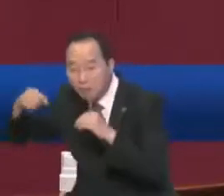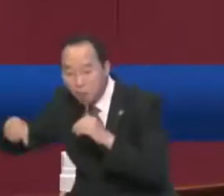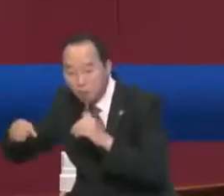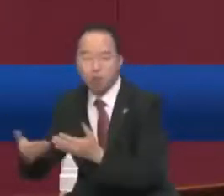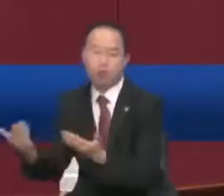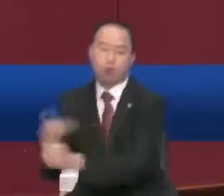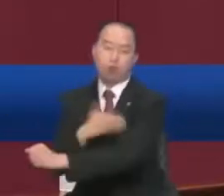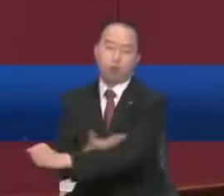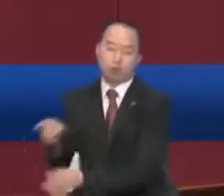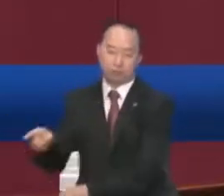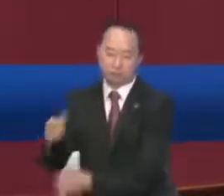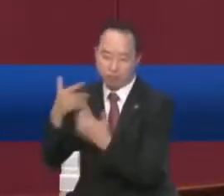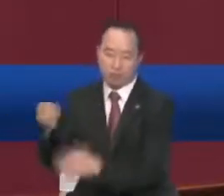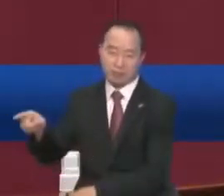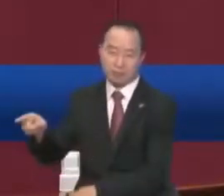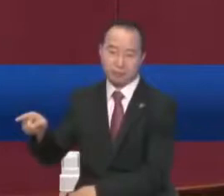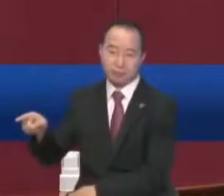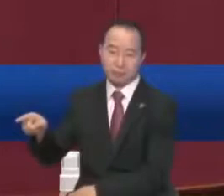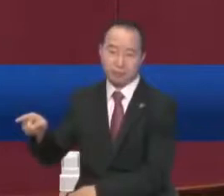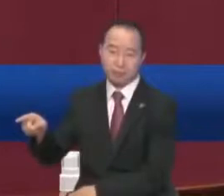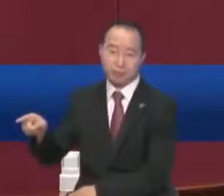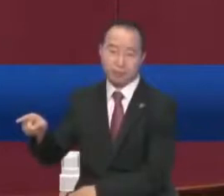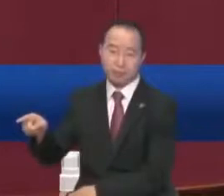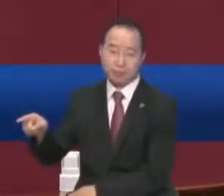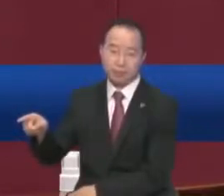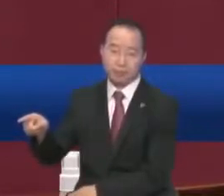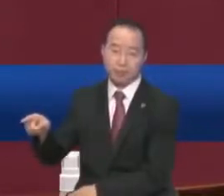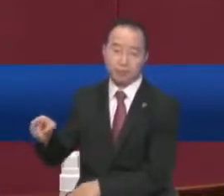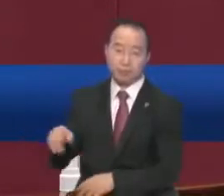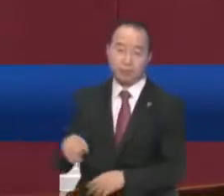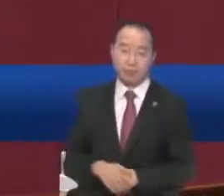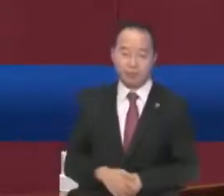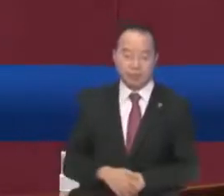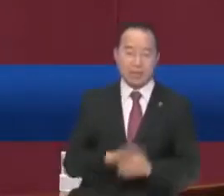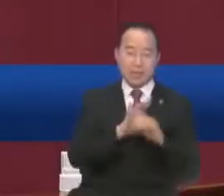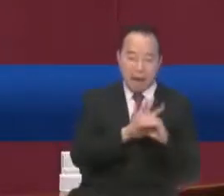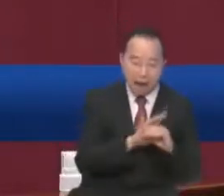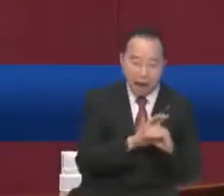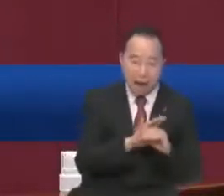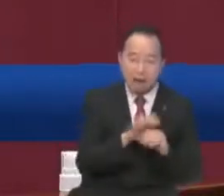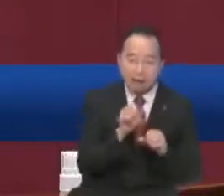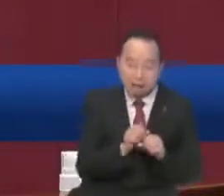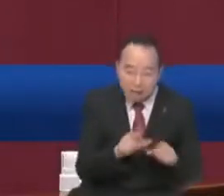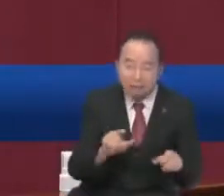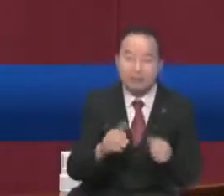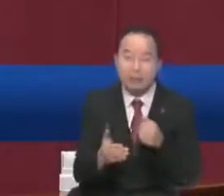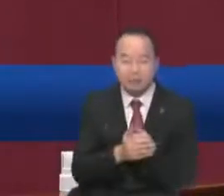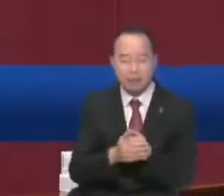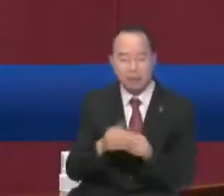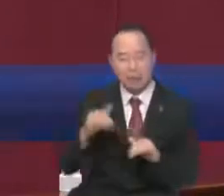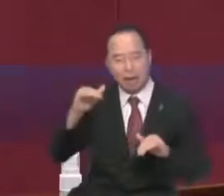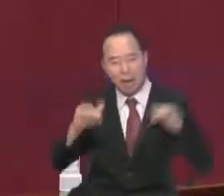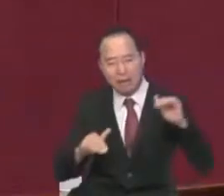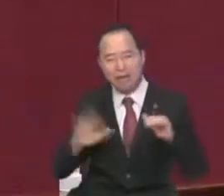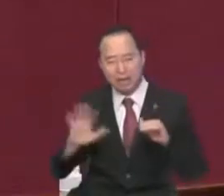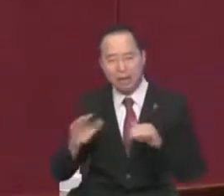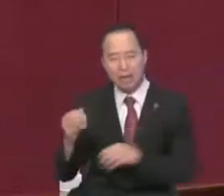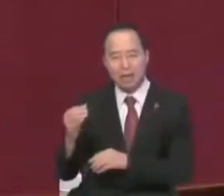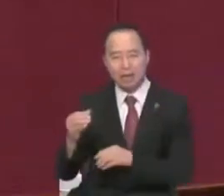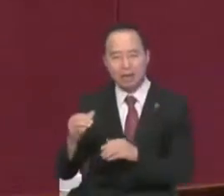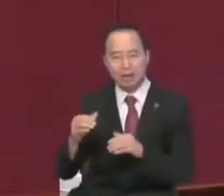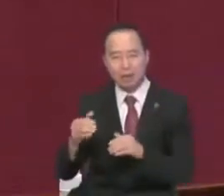과제는 재난이 불평등과 양극화로 귀결되지 않도록 사회적 힘의 관계를 재조정하는 것입니다.